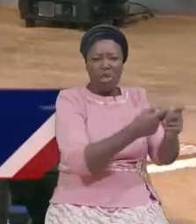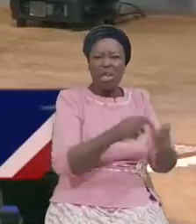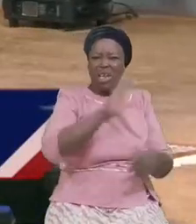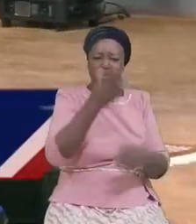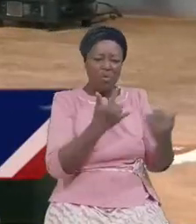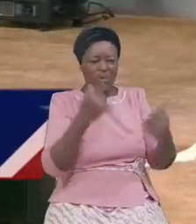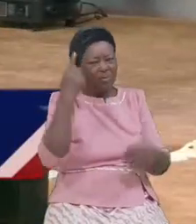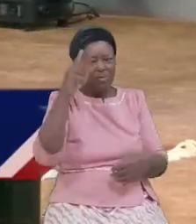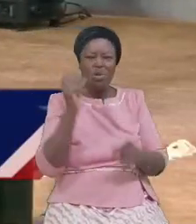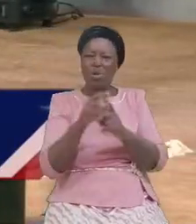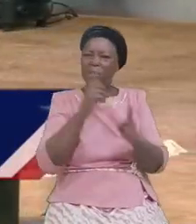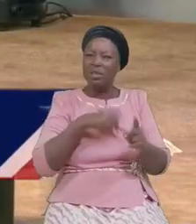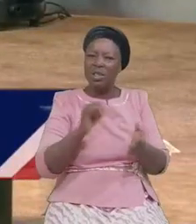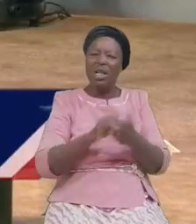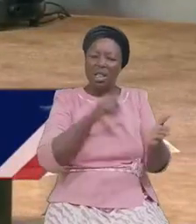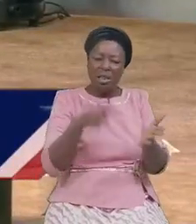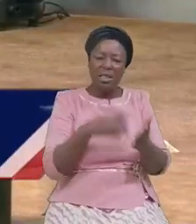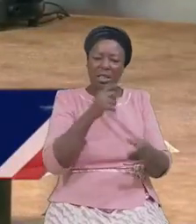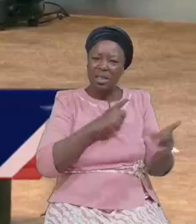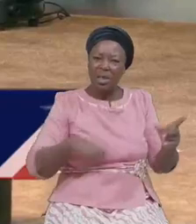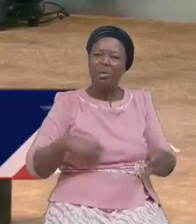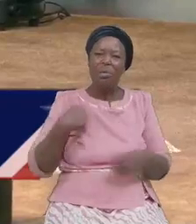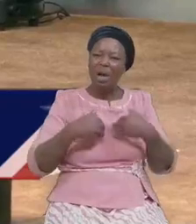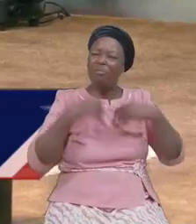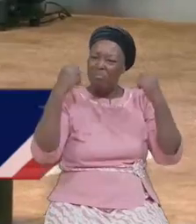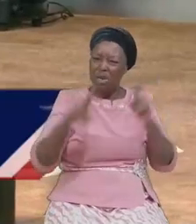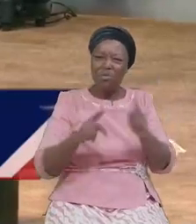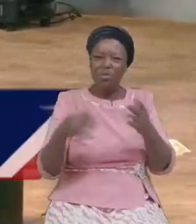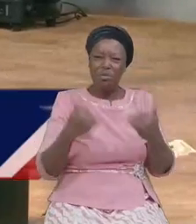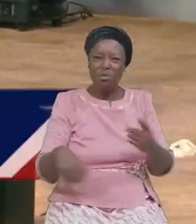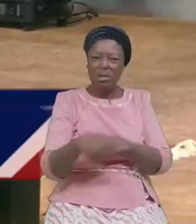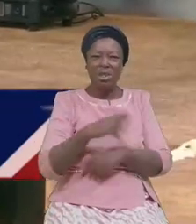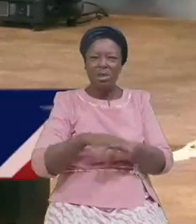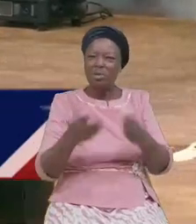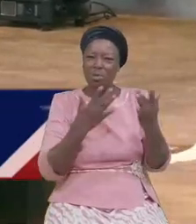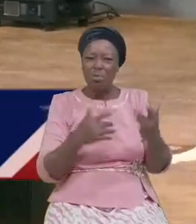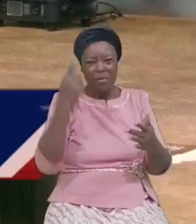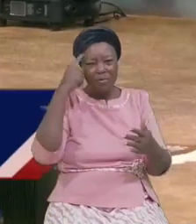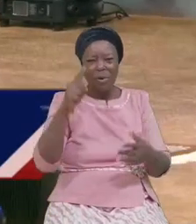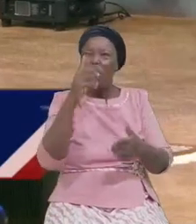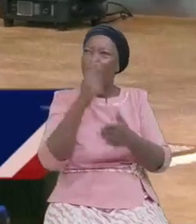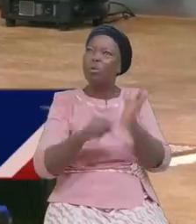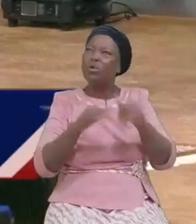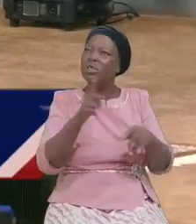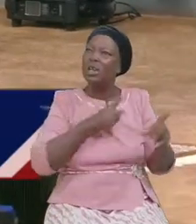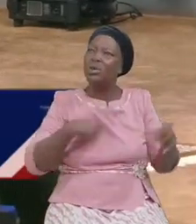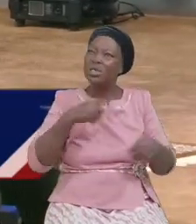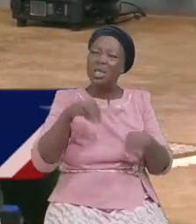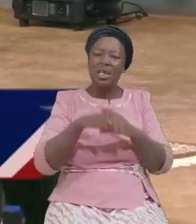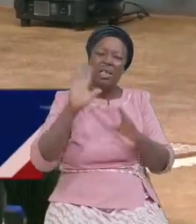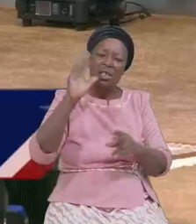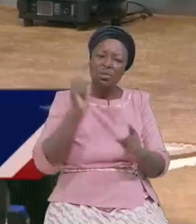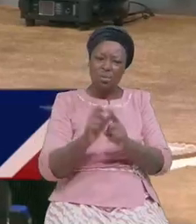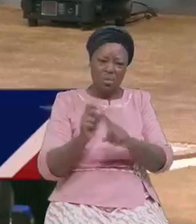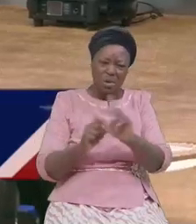le Seigneur, comme beaucoup de gens aujourd'hui. Ils n'attendent pas. Qu'est-ce que le Seigneur dit à propos de ceci?